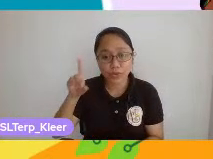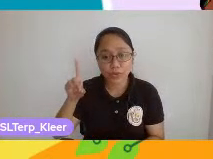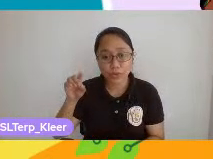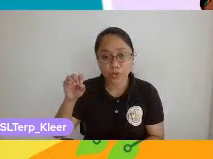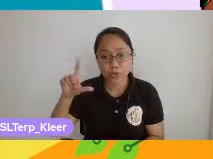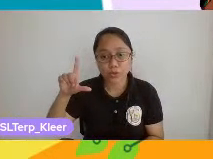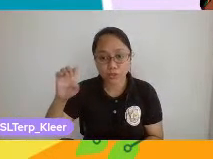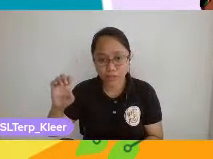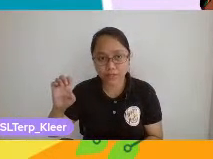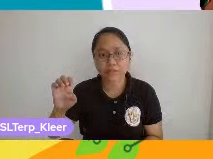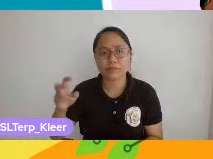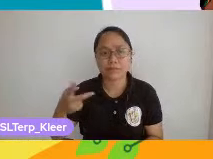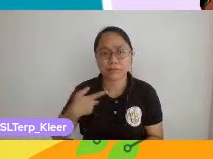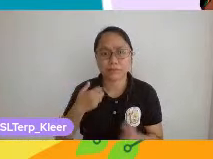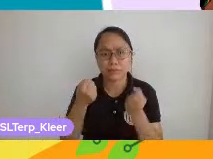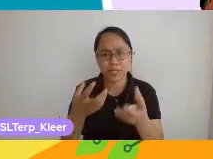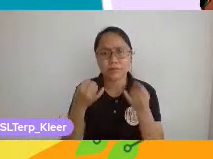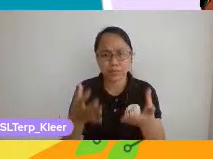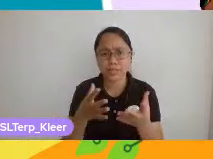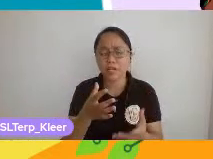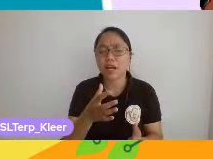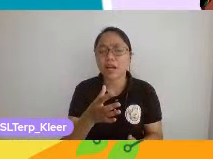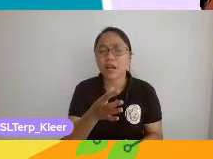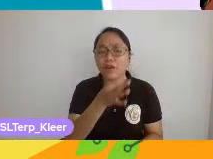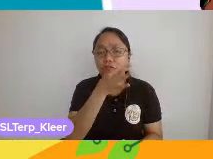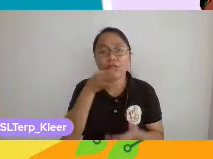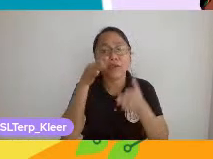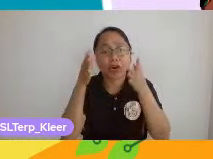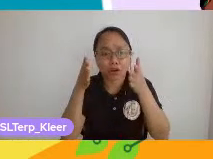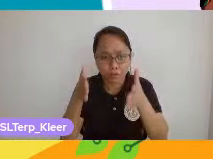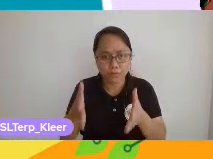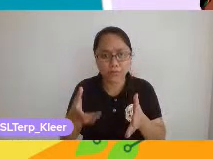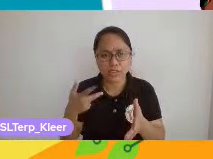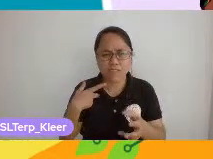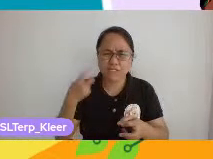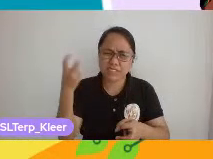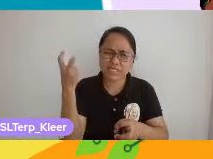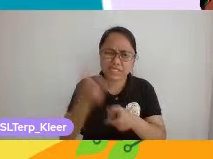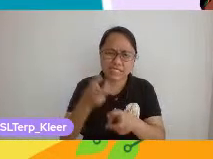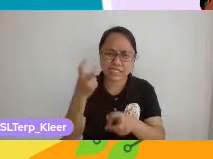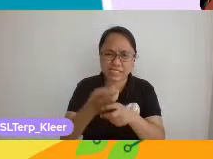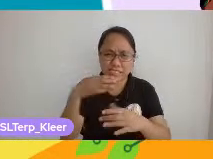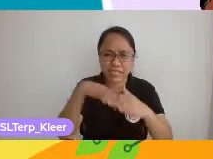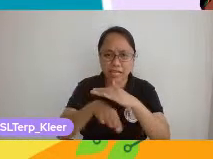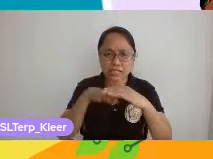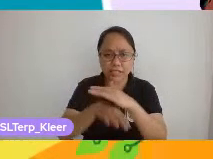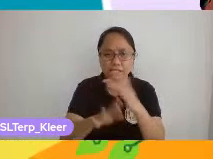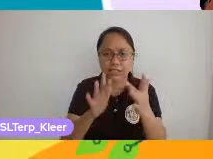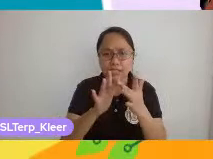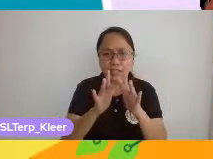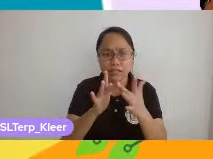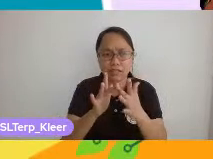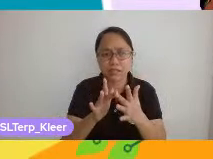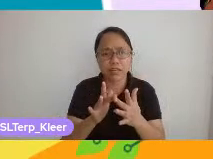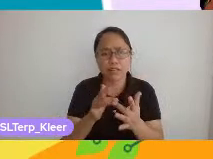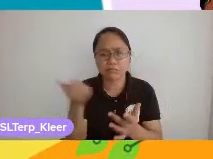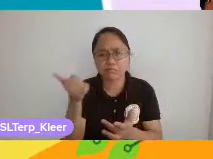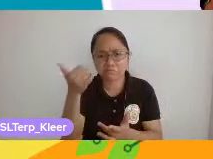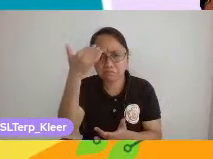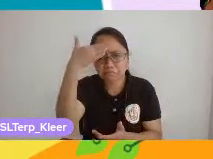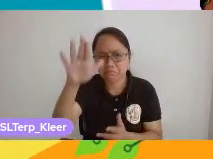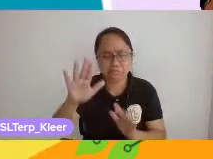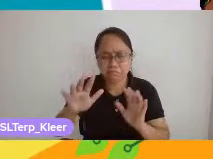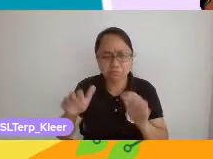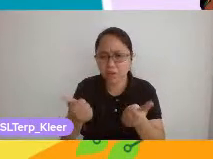may difficulty to access internet at may ilang hindi marunong gumamit ng Digitech. Ano po yung ginagawa nilang hakbang